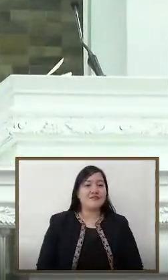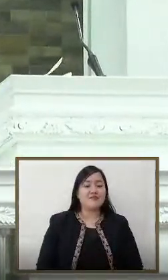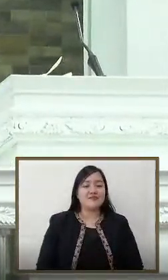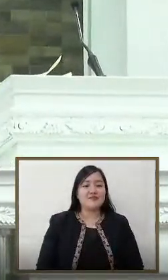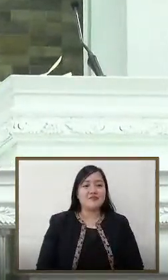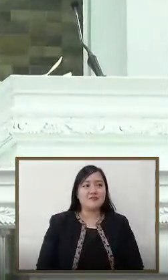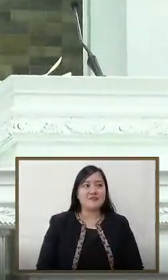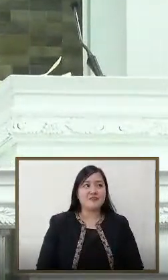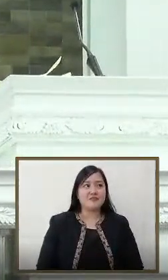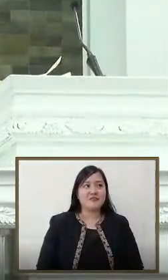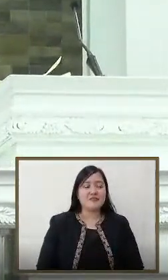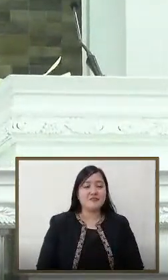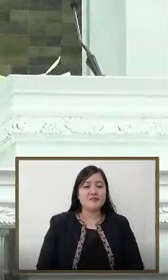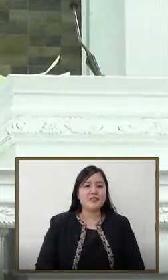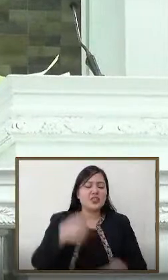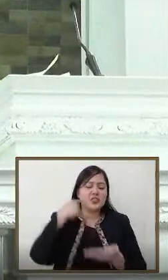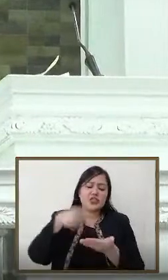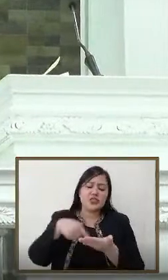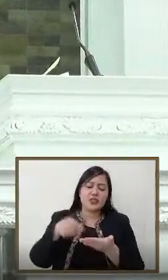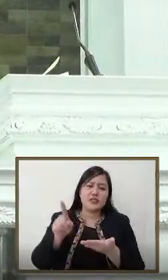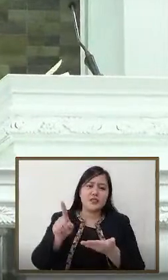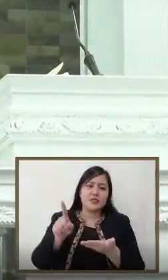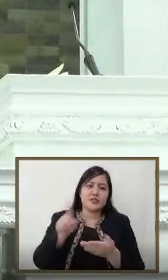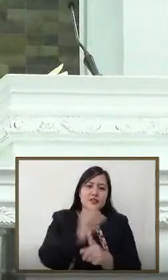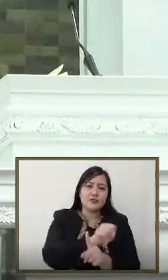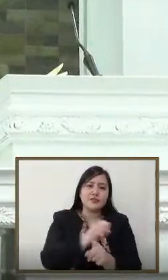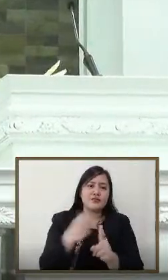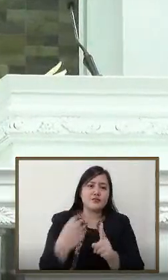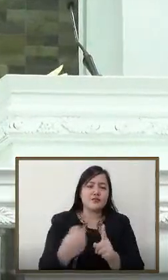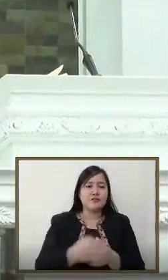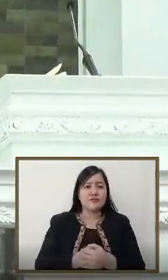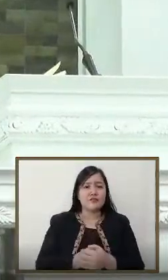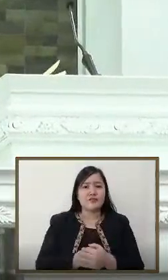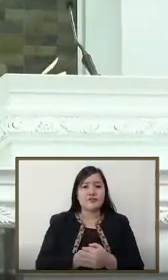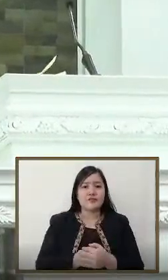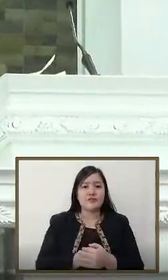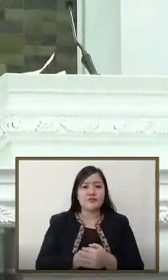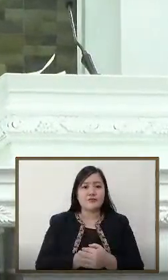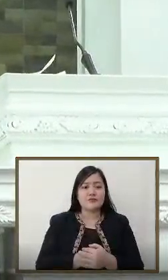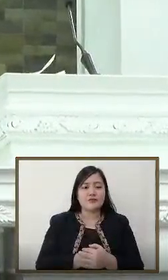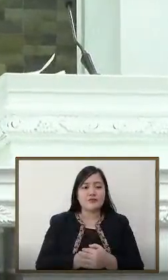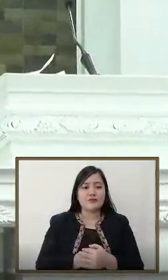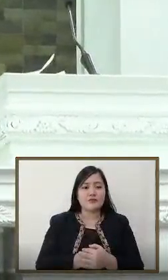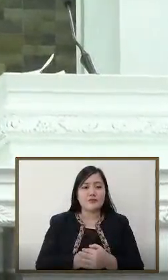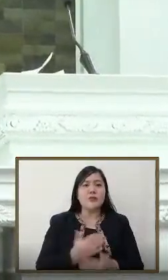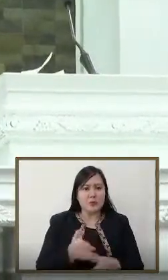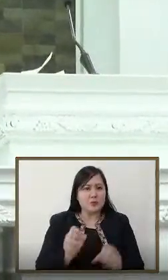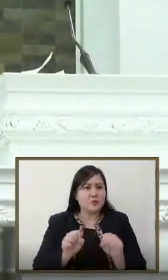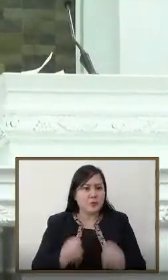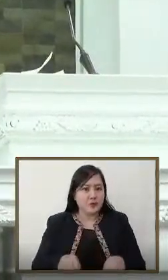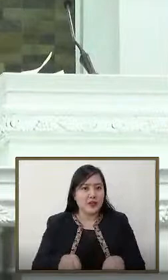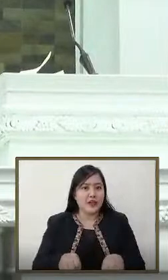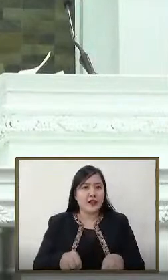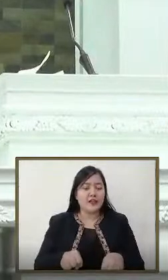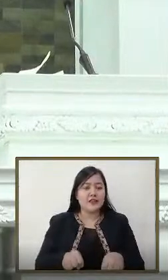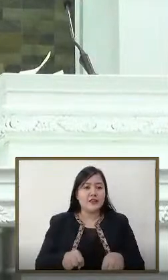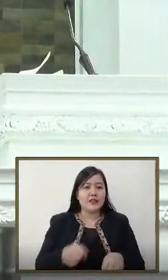Ating titingnan, check natin yung sitwasyon. Alam mo, patid, pwede, kahit ikaw mismo ang sasagot, kaya mong sagutin to,